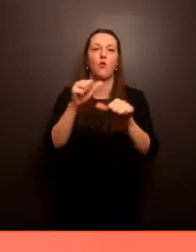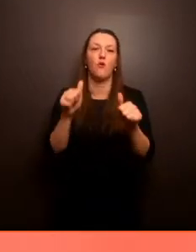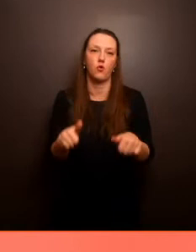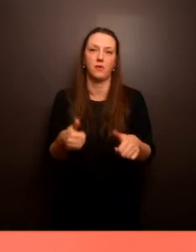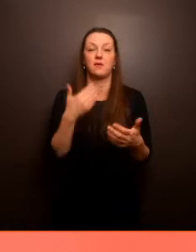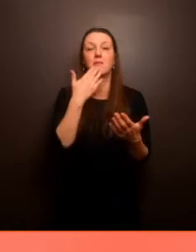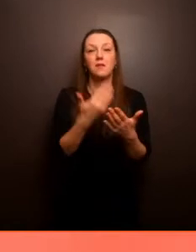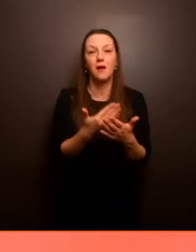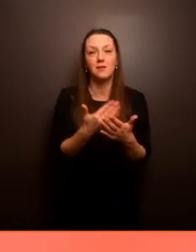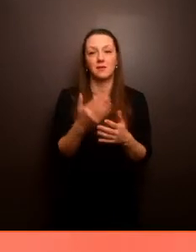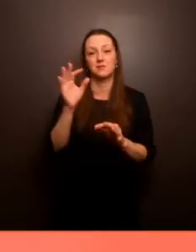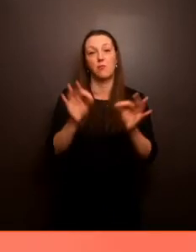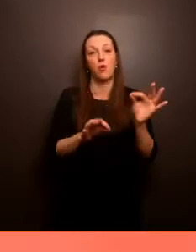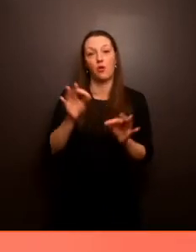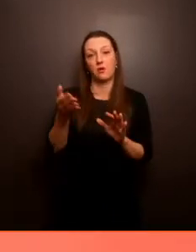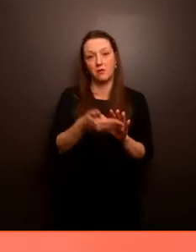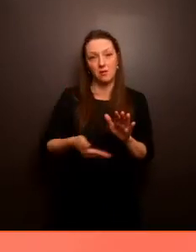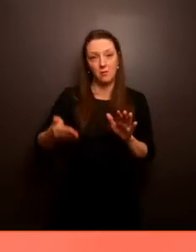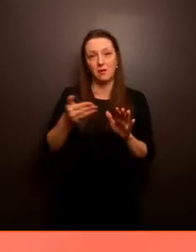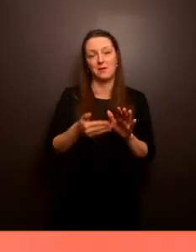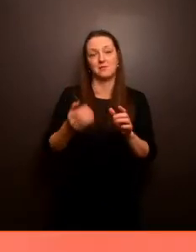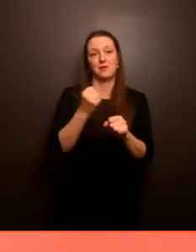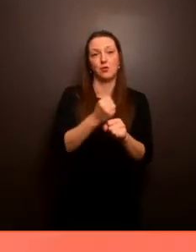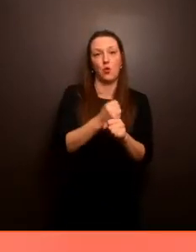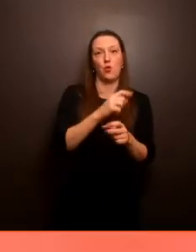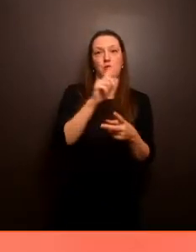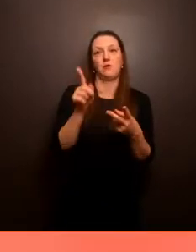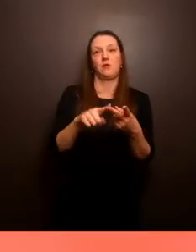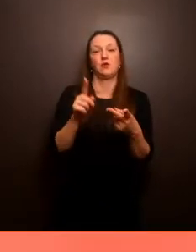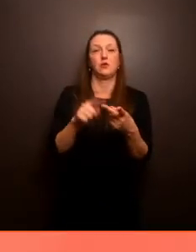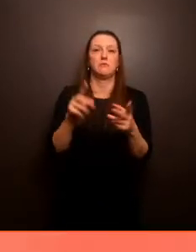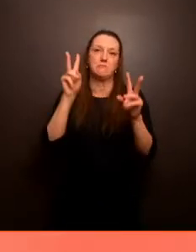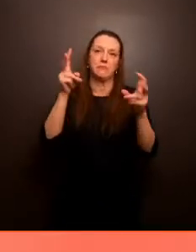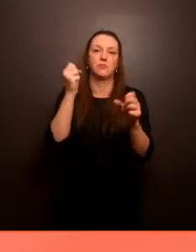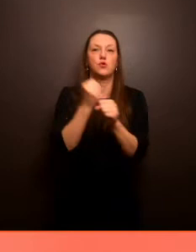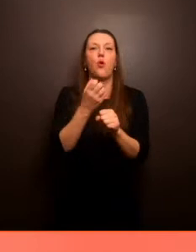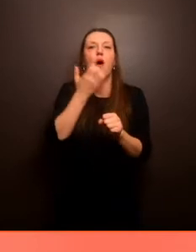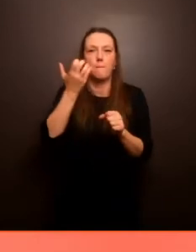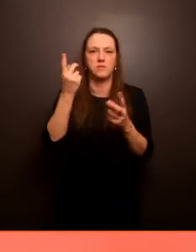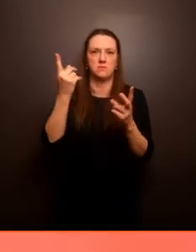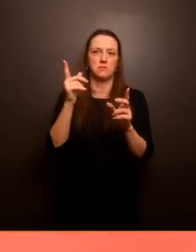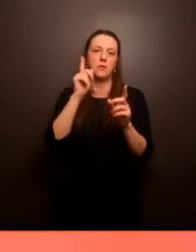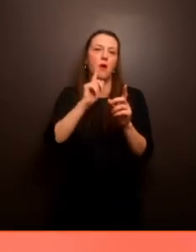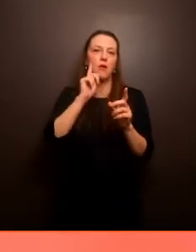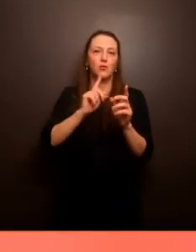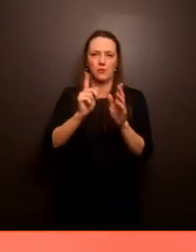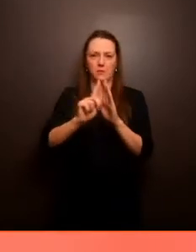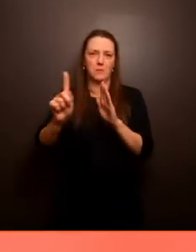näiteks projektipõhised tööd, tööampsud. Juba oli juttu ka, et ka vabatahtliku